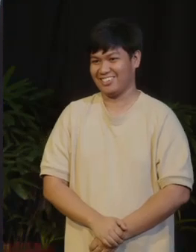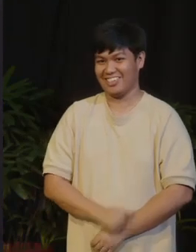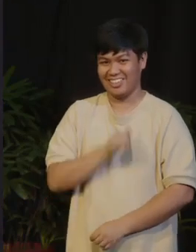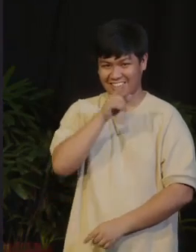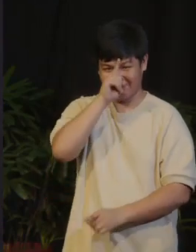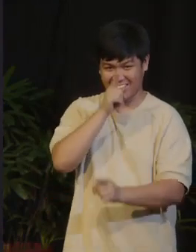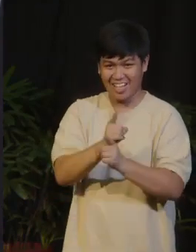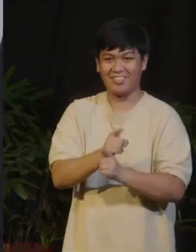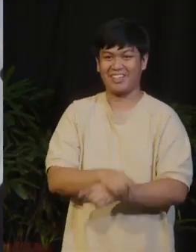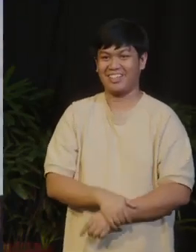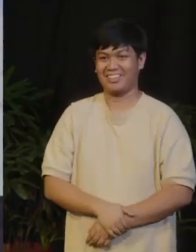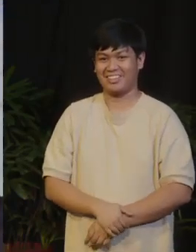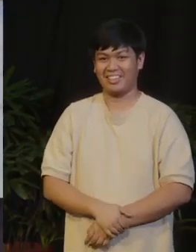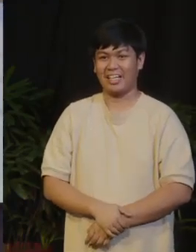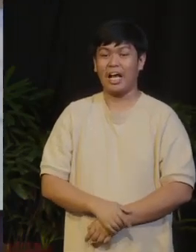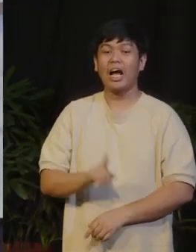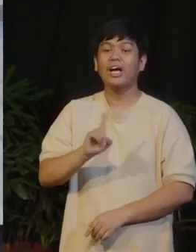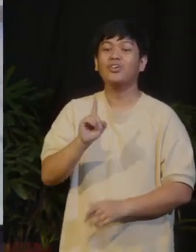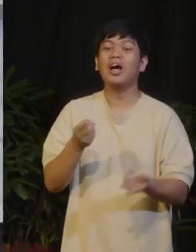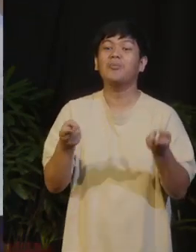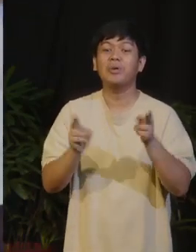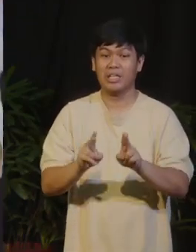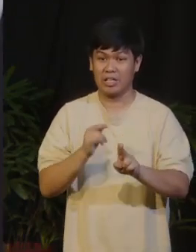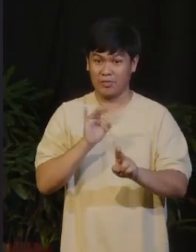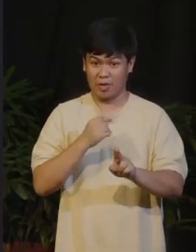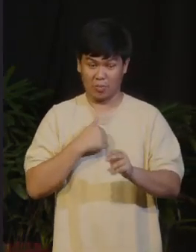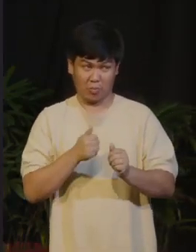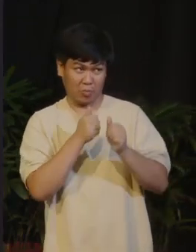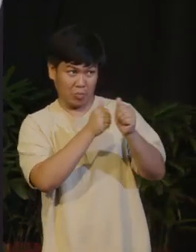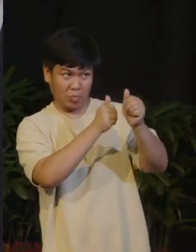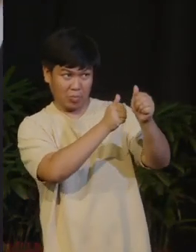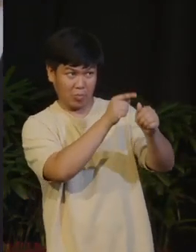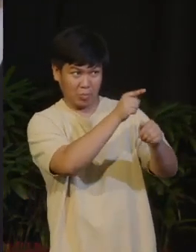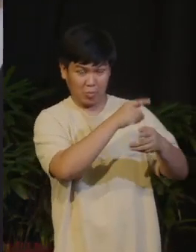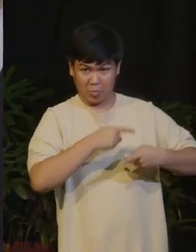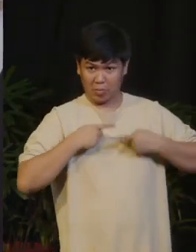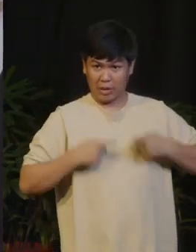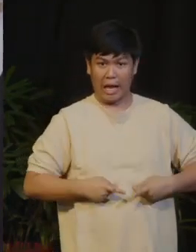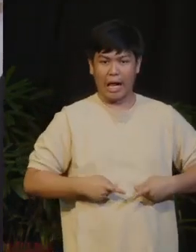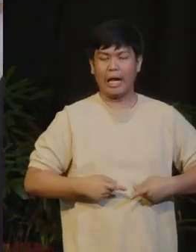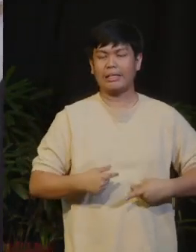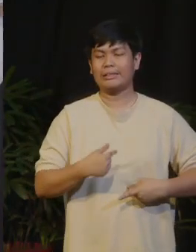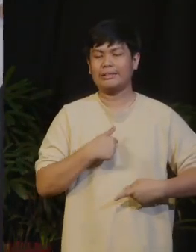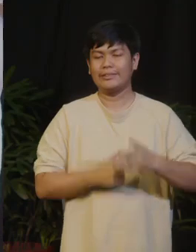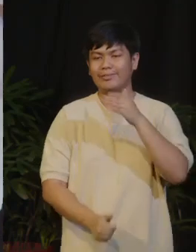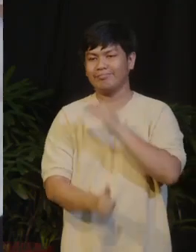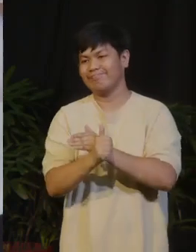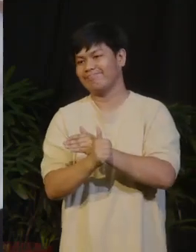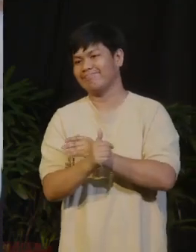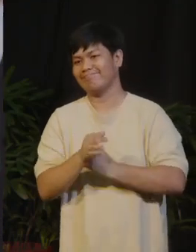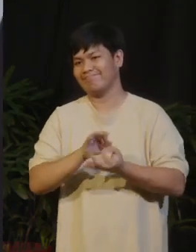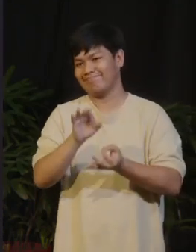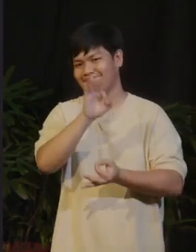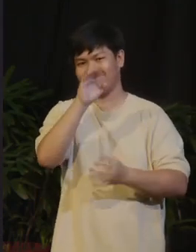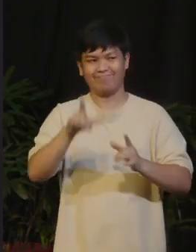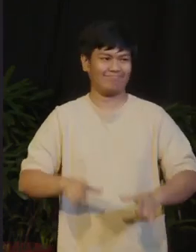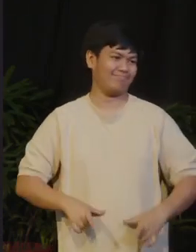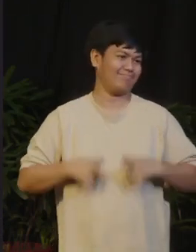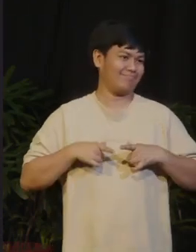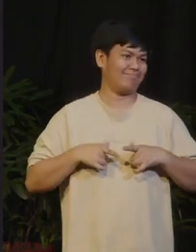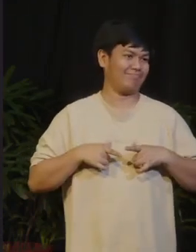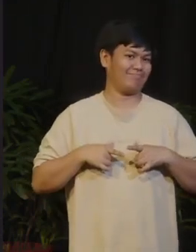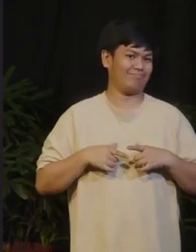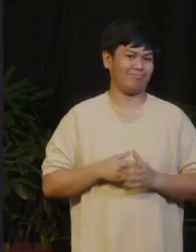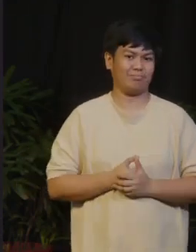at napapahamak lamang dahil sa kanilang kabulagan. Sa Matthew 23, lalong masidhi